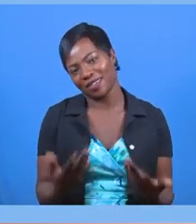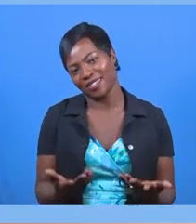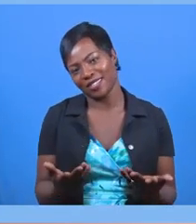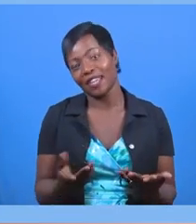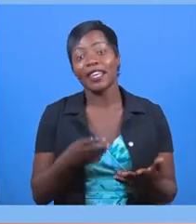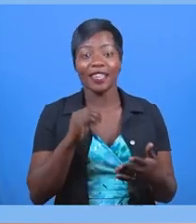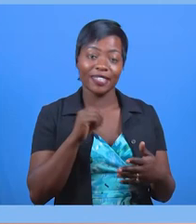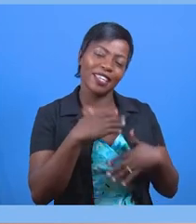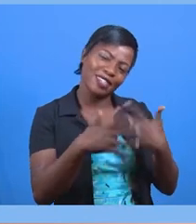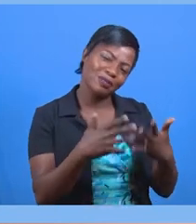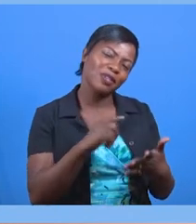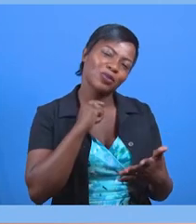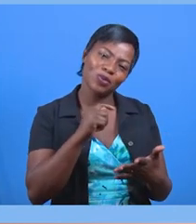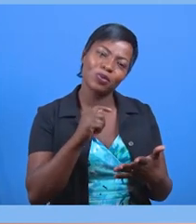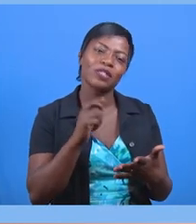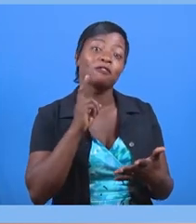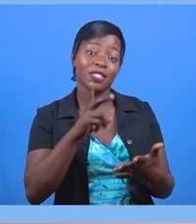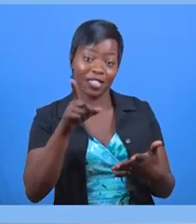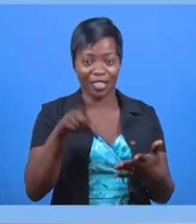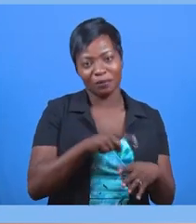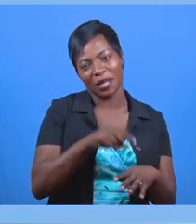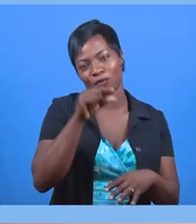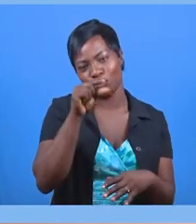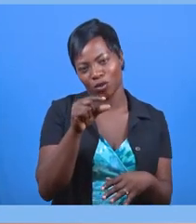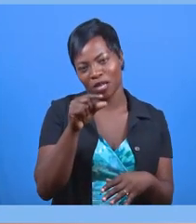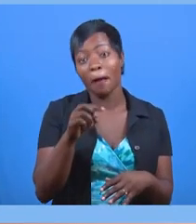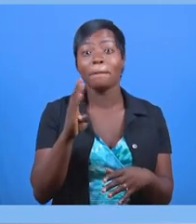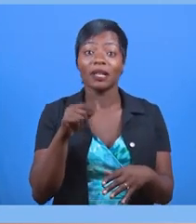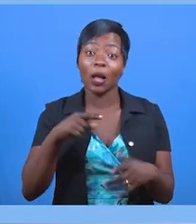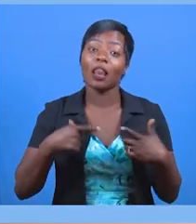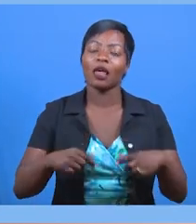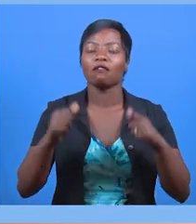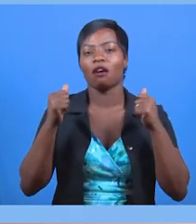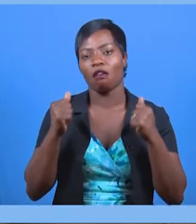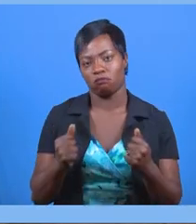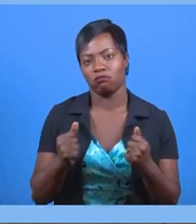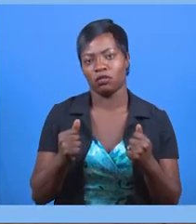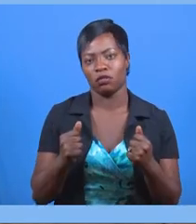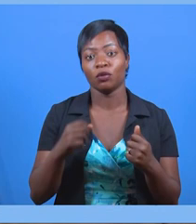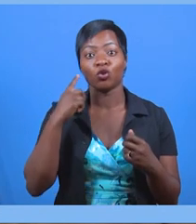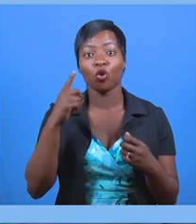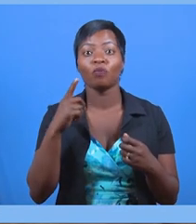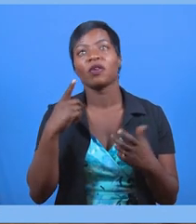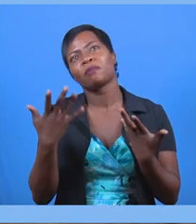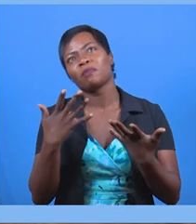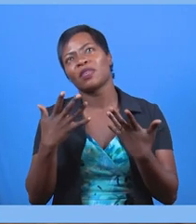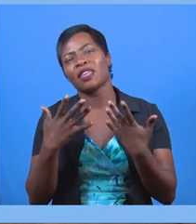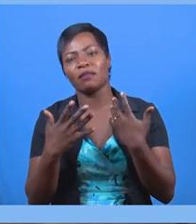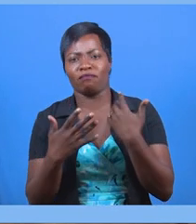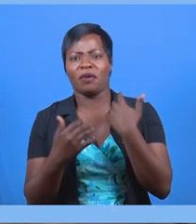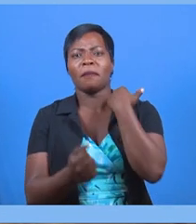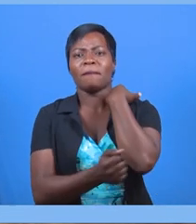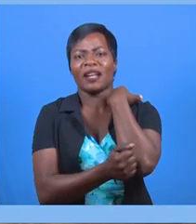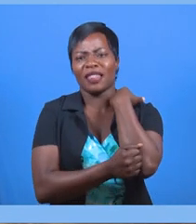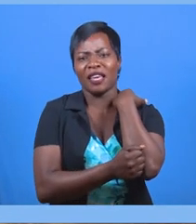Asi mazuva ano nekuoma kwazvakaita, ngatimbopaise muenzaniso. Munongoona baba mudiki vabva kumusha kuti andauya kuzotsvaga